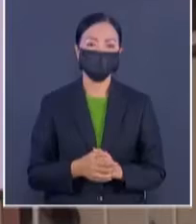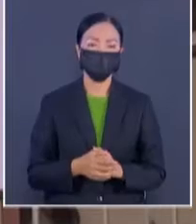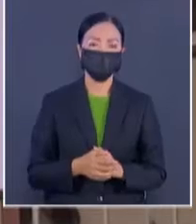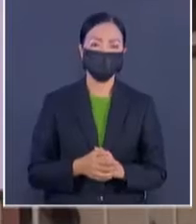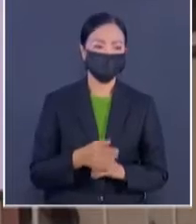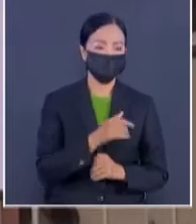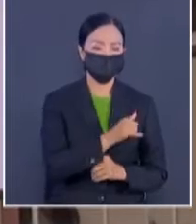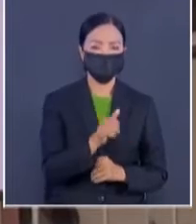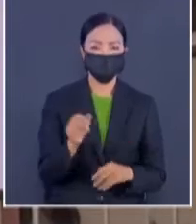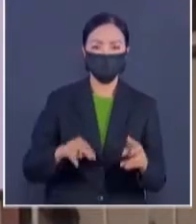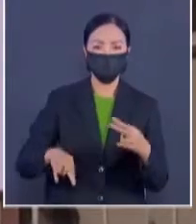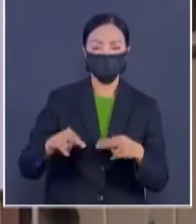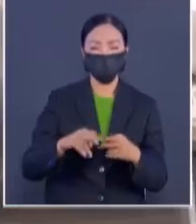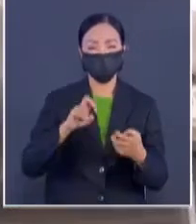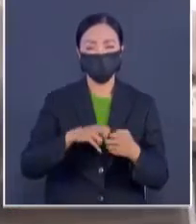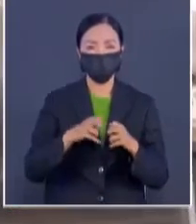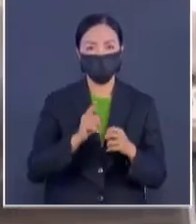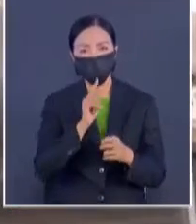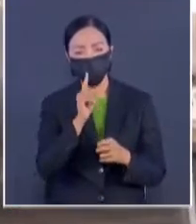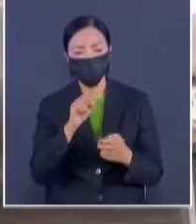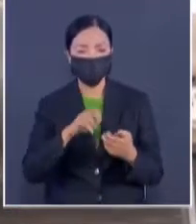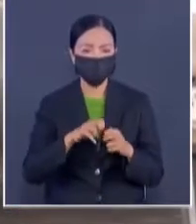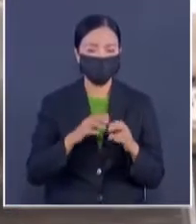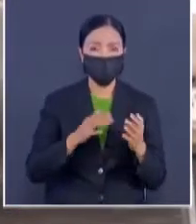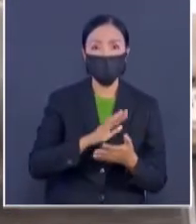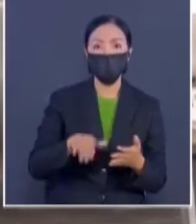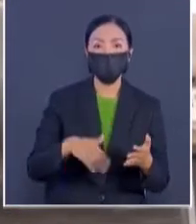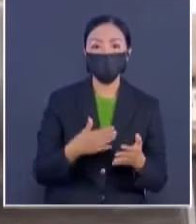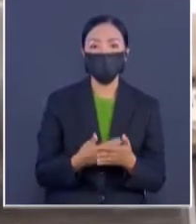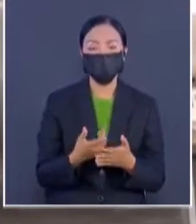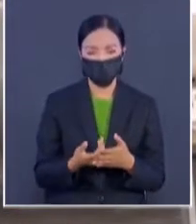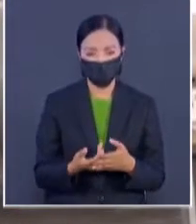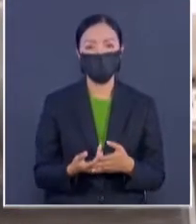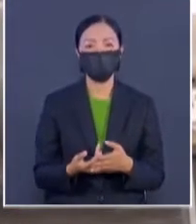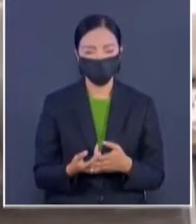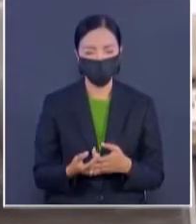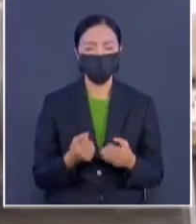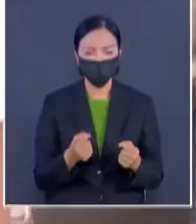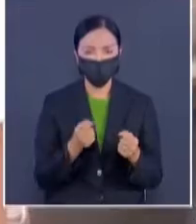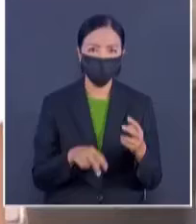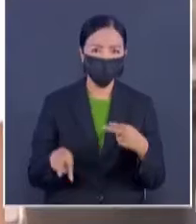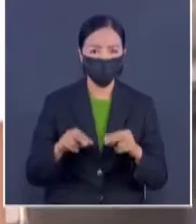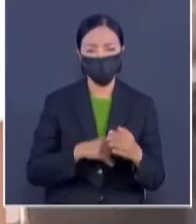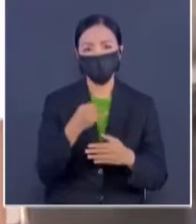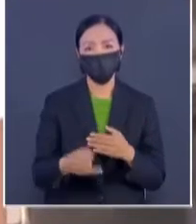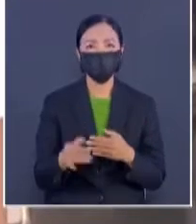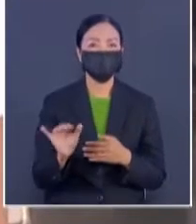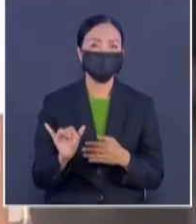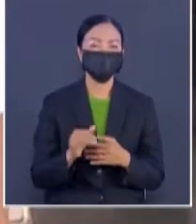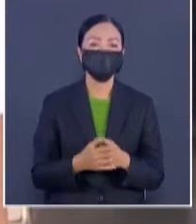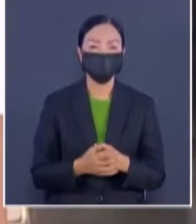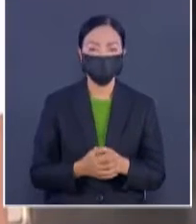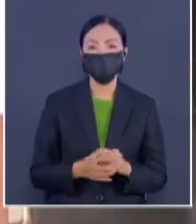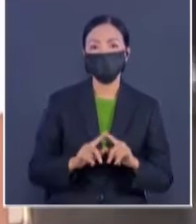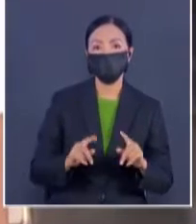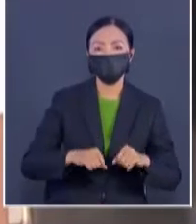าไปตรวจสอบปัญหาการร้องเรียนที่เกิดขึ้นแล้วทั้งหมดยังคงอยู่ในขั้นตอนการตรวจสอบจึงยังไม่มีความคืบหน้า